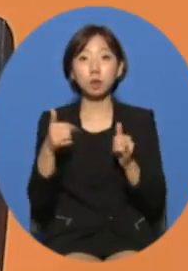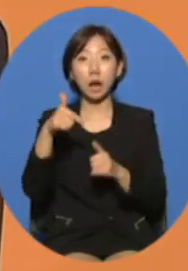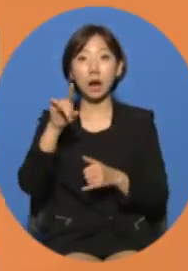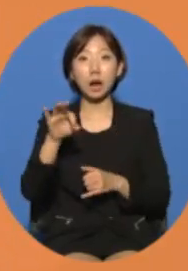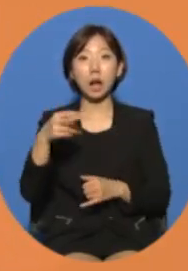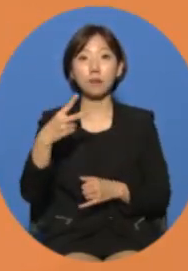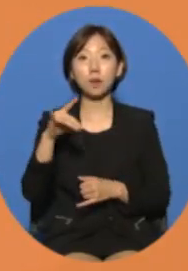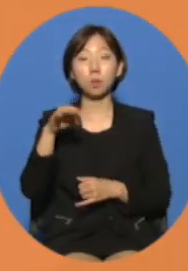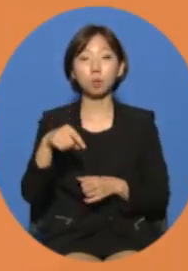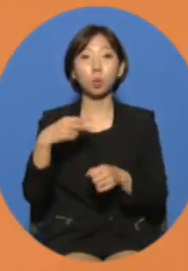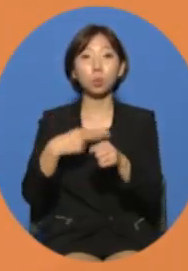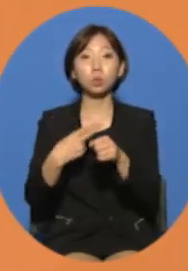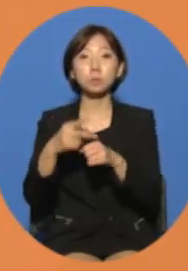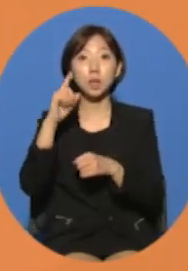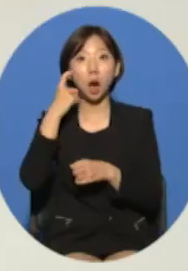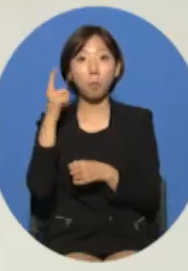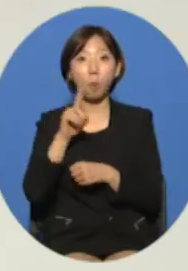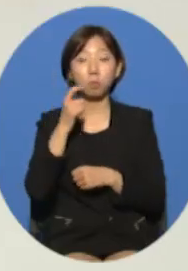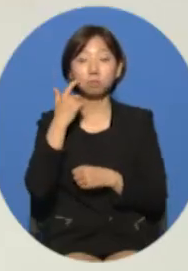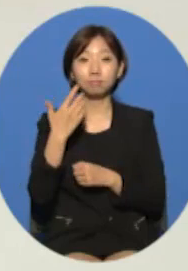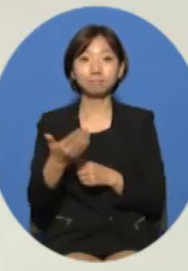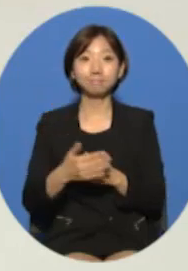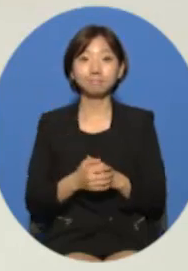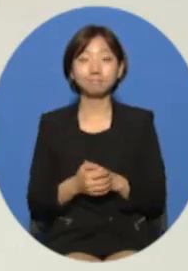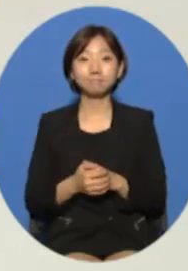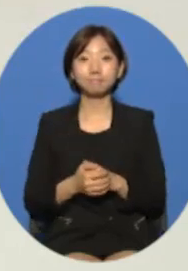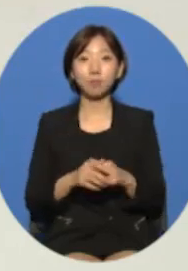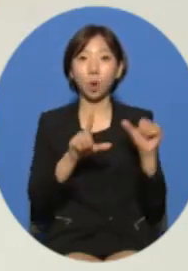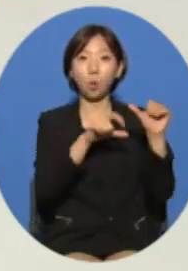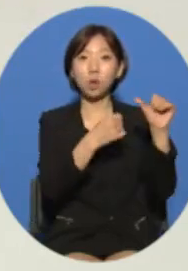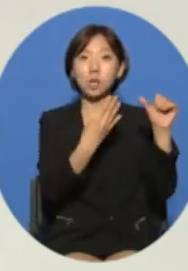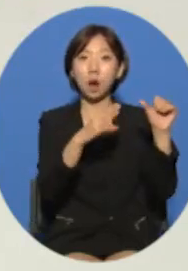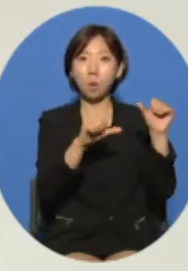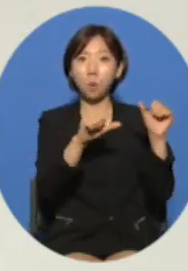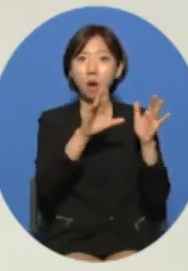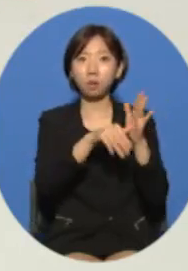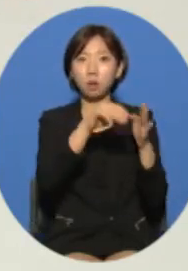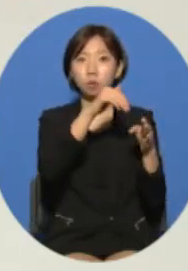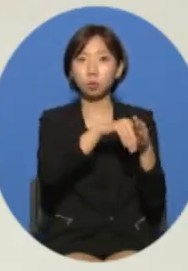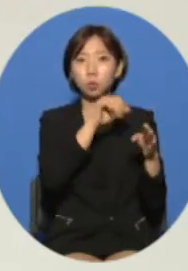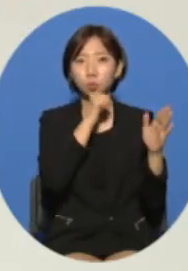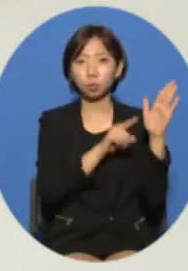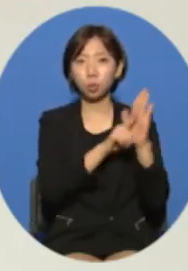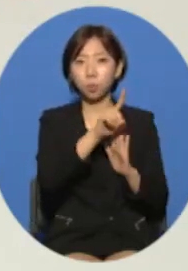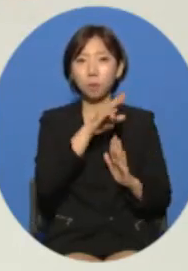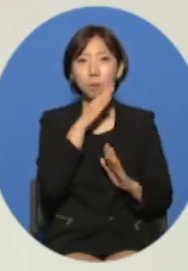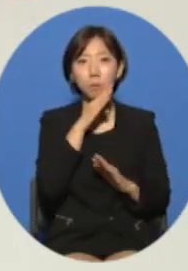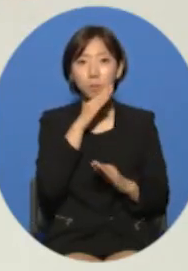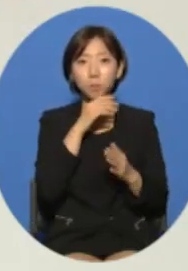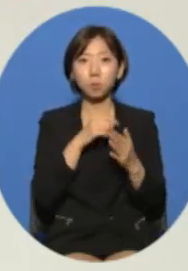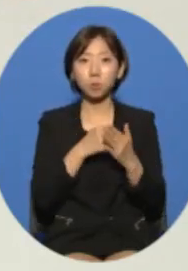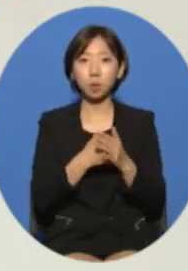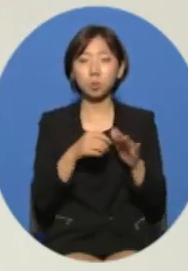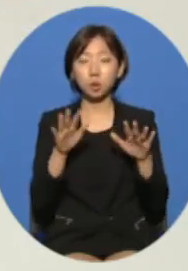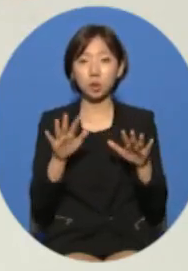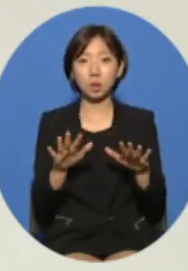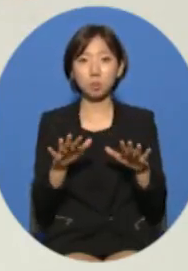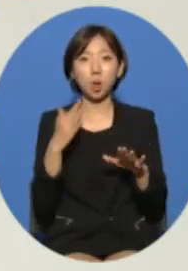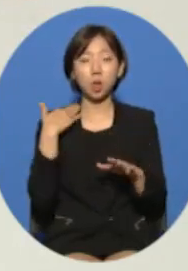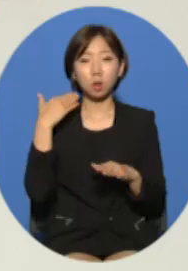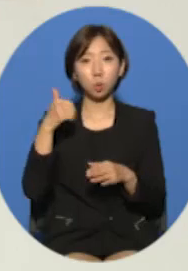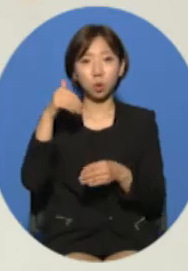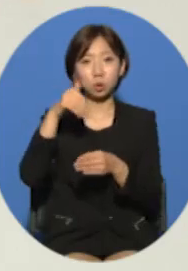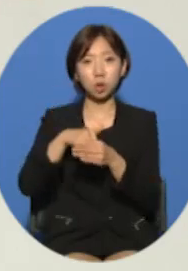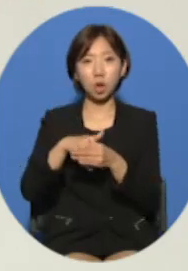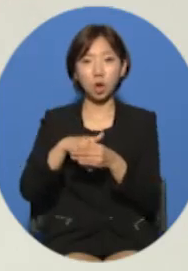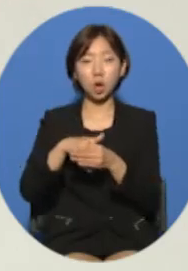교수님은 어떻게 예상을 하고 계시는지. 그 사전투표가 굉장히 투표율이 지금 높았거든요. 네. 그래서 지금 사실 이번에 대통령